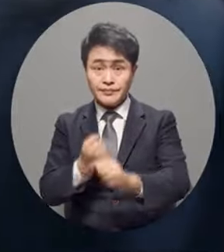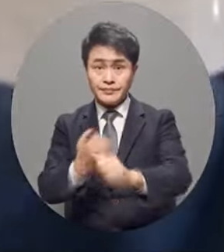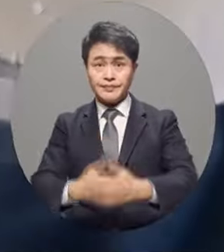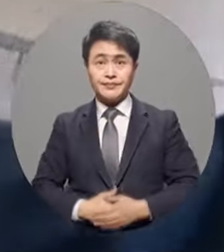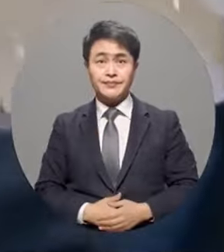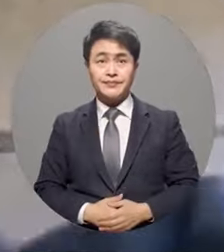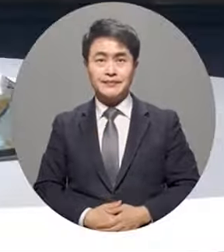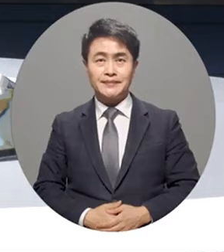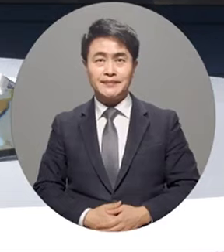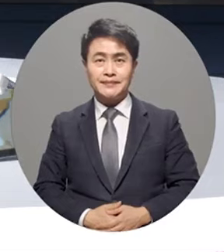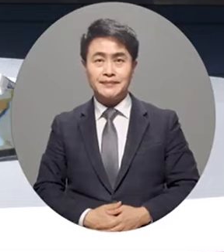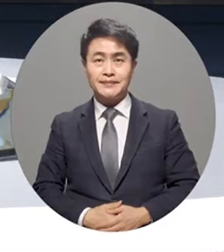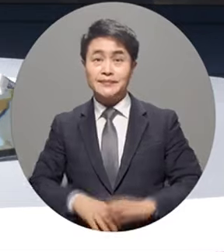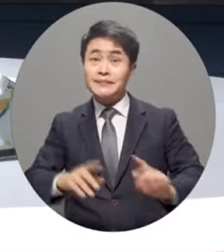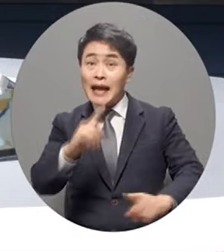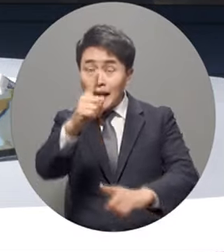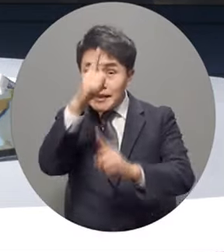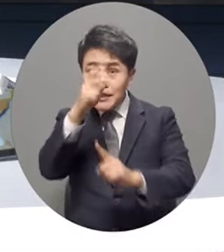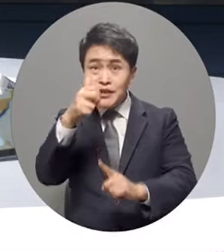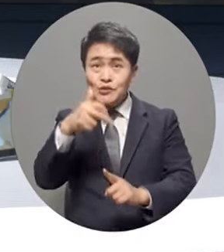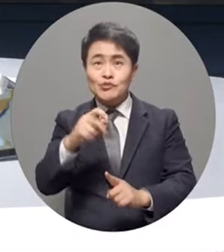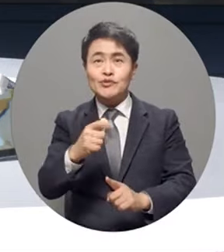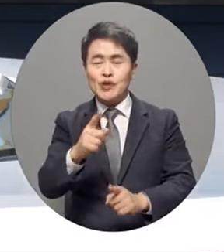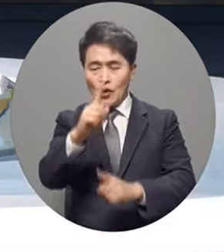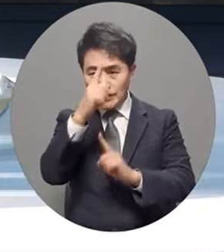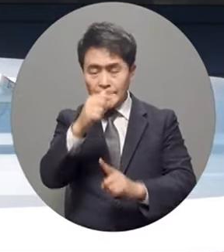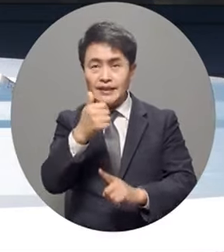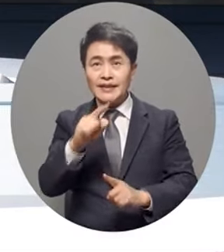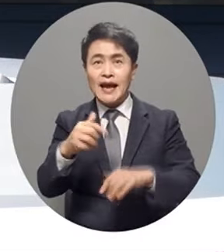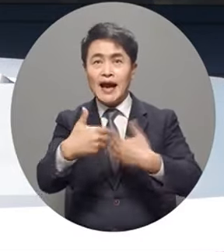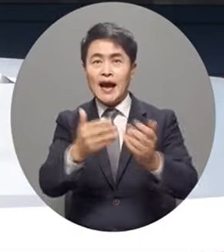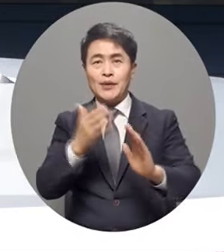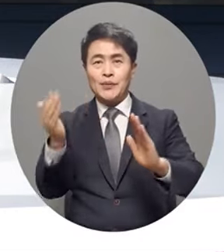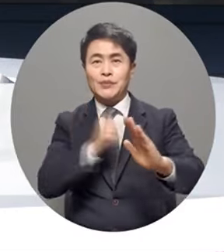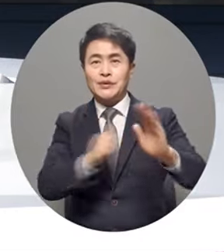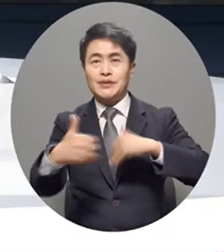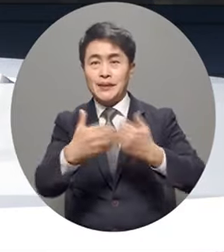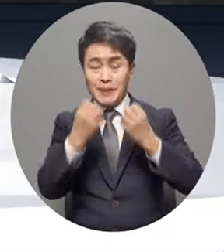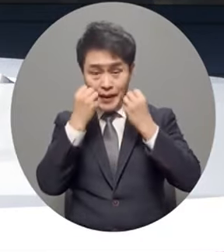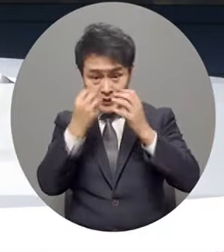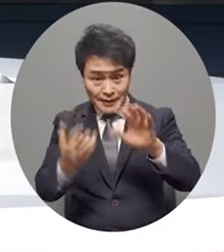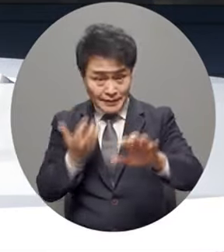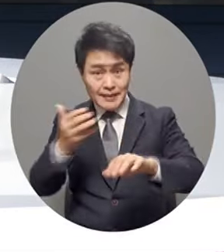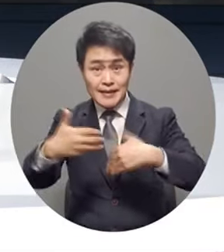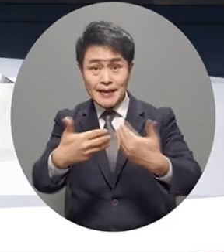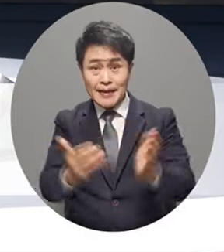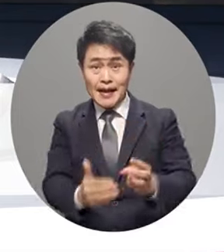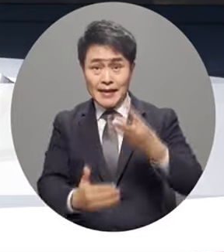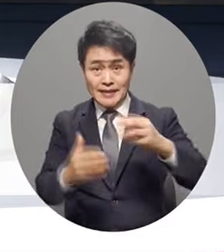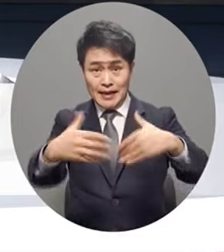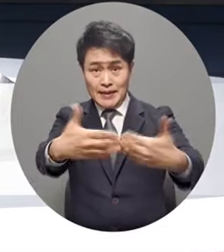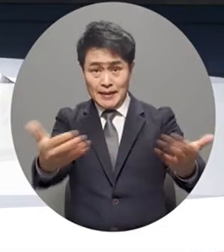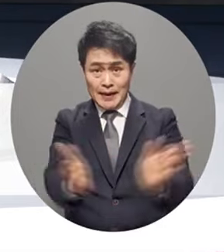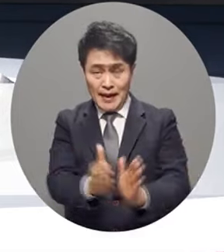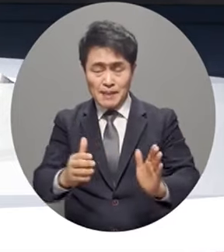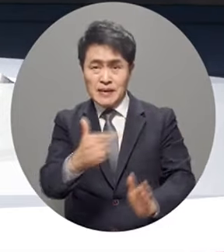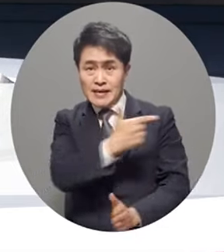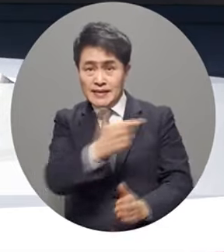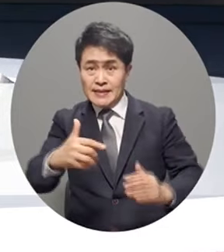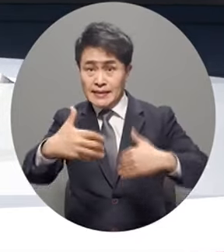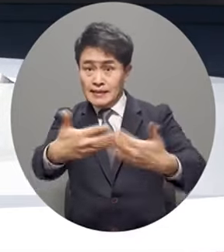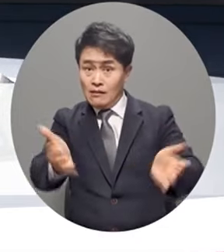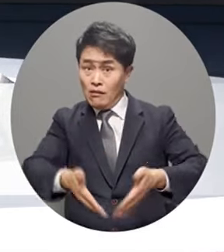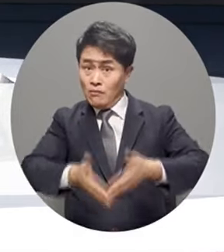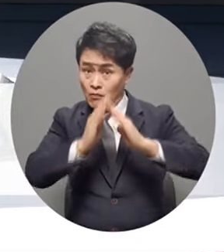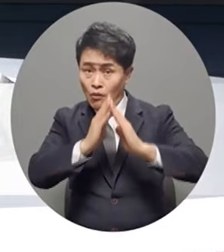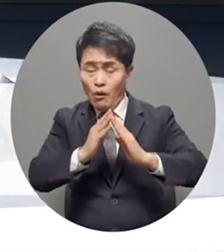이경미입니다. 이준석, 이낙연 공동대표 체제의 개혁신당이 제3지대의 이른바 빅텐트를